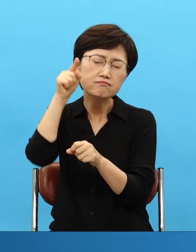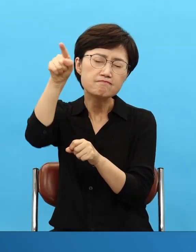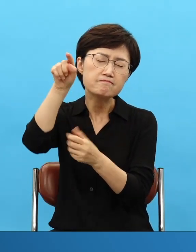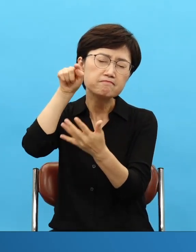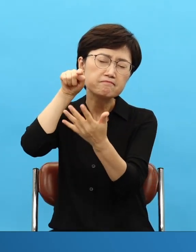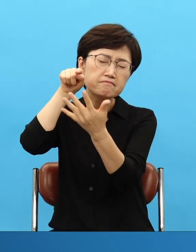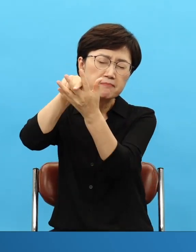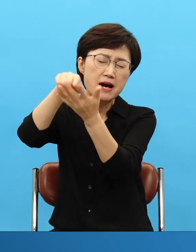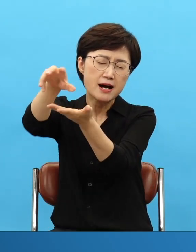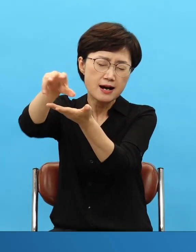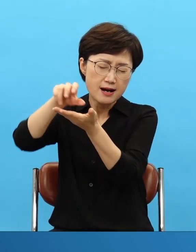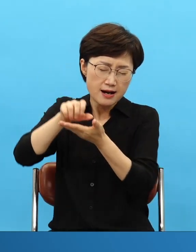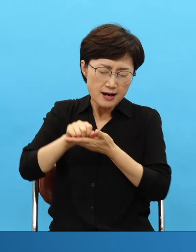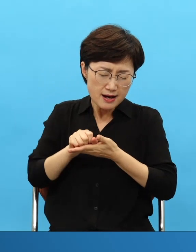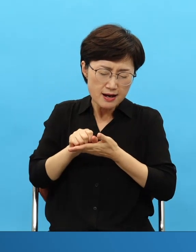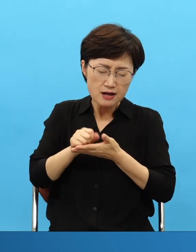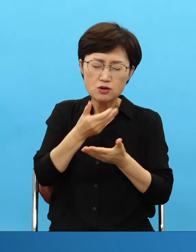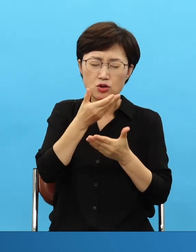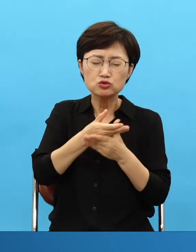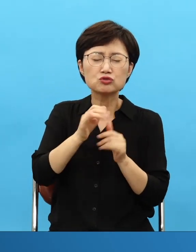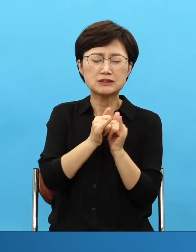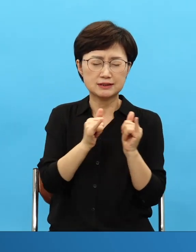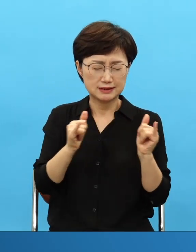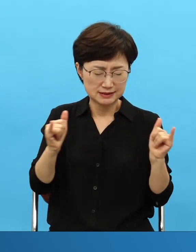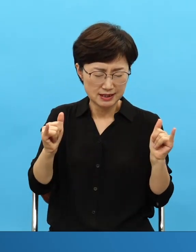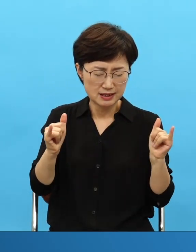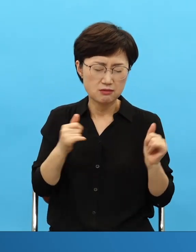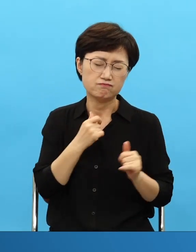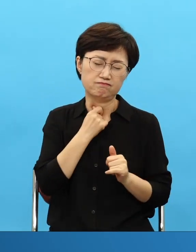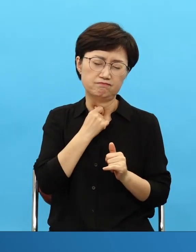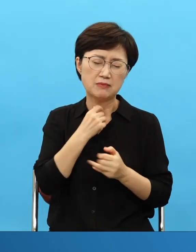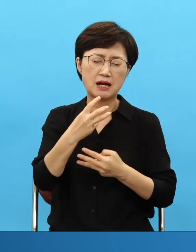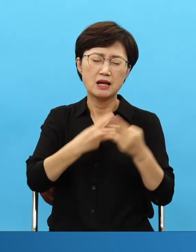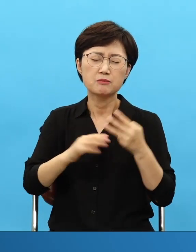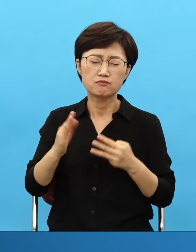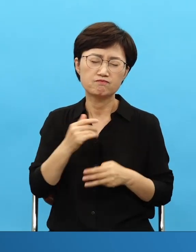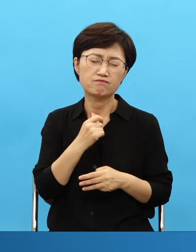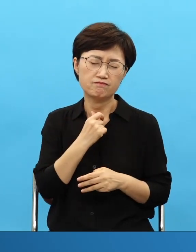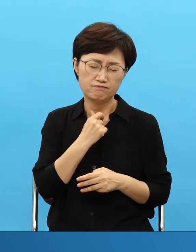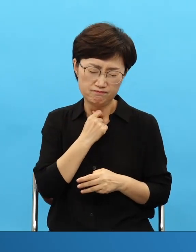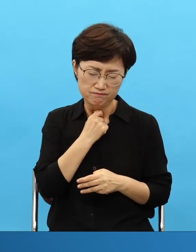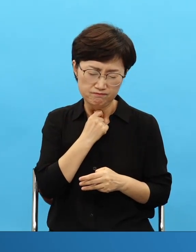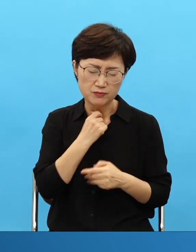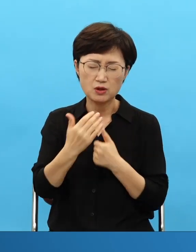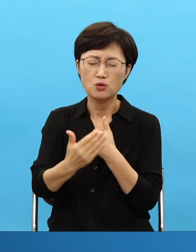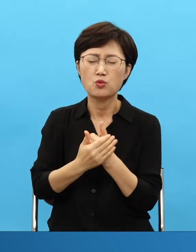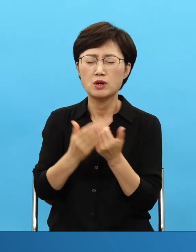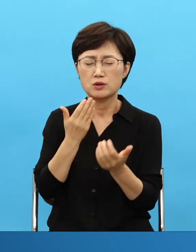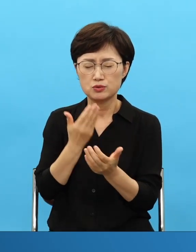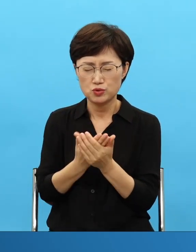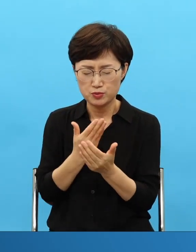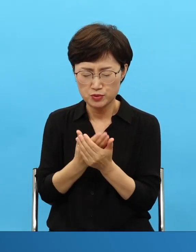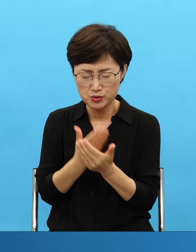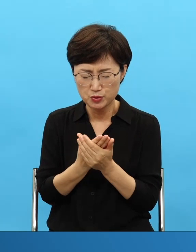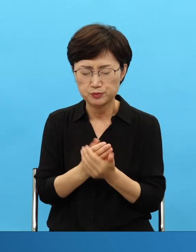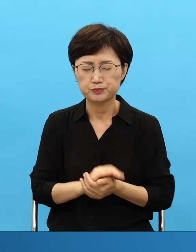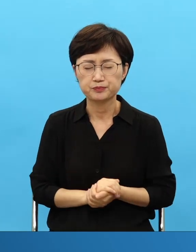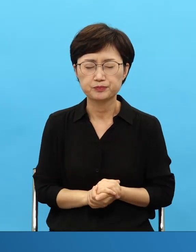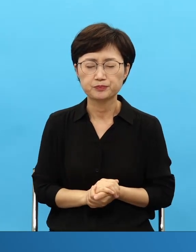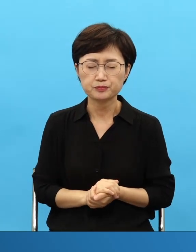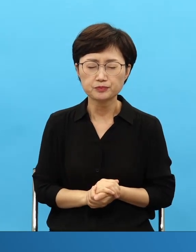중직자 렘넌트로 인도하여 주옵소서. Lead our church officers and remnants so that we not only prepare for the future, but head out with the future in